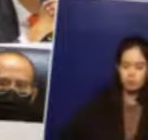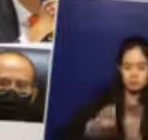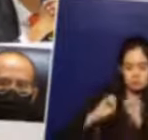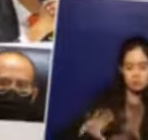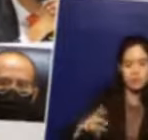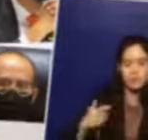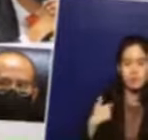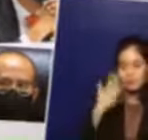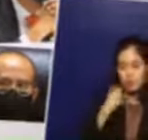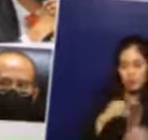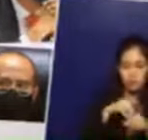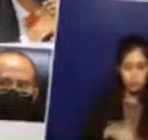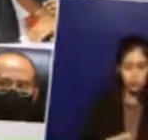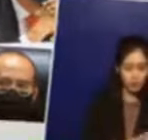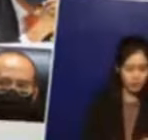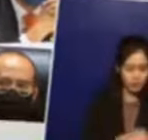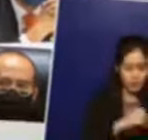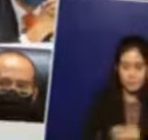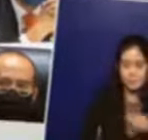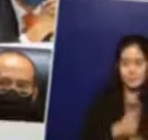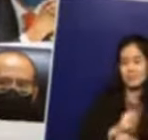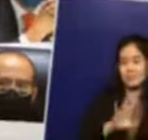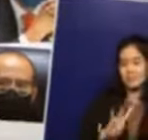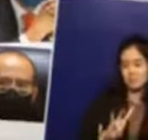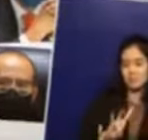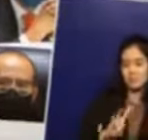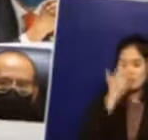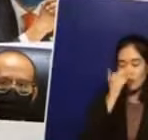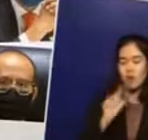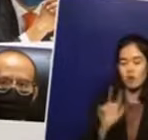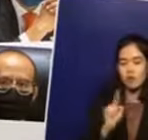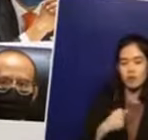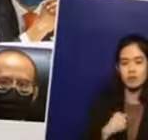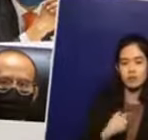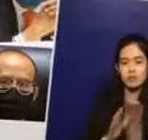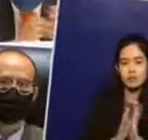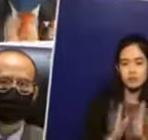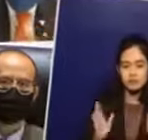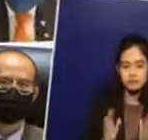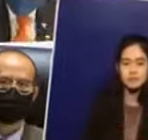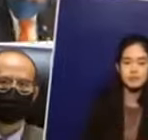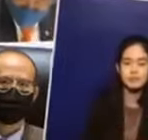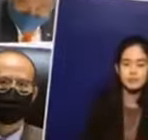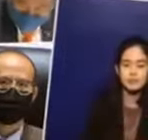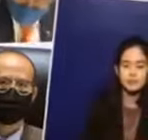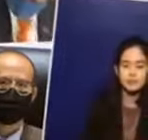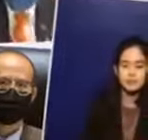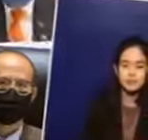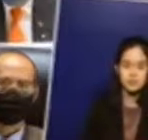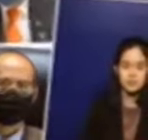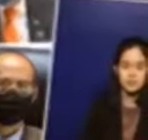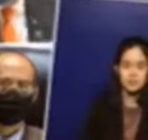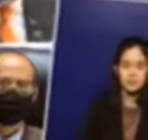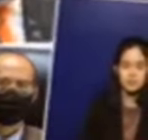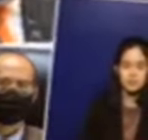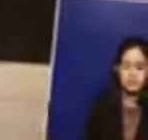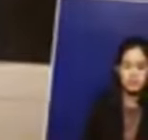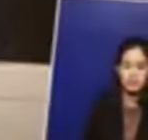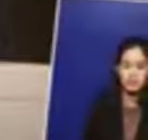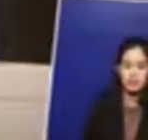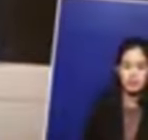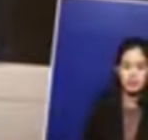ได้ถึงปีที่7นี้ไม่ใช่เพราะว่าเก่งมากหรือกล้ามากแต ่ เพราะว่าด้านมากค่ะขอบคุณมากค่ะ ประธานค่ะที่ฉันกรณิตงามสกุลรัตน